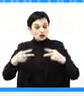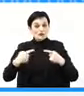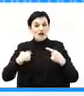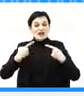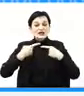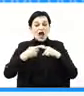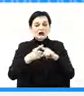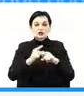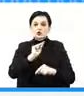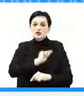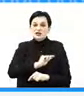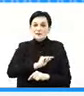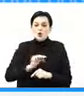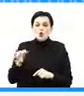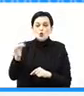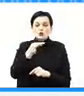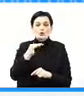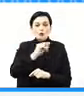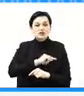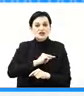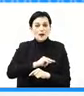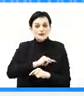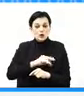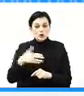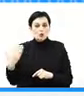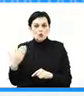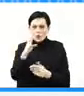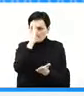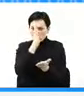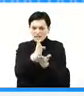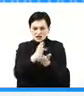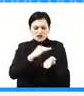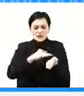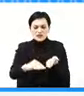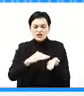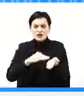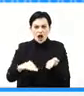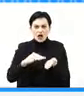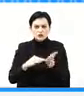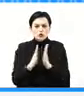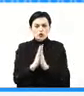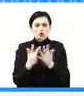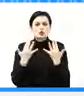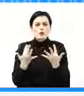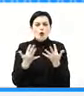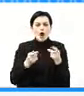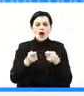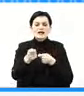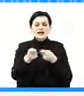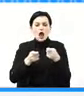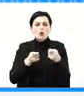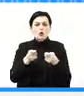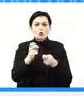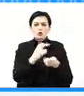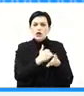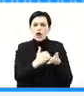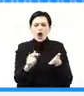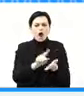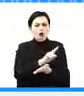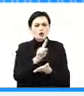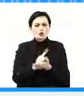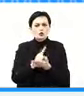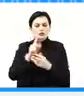არქიტექტურის სამსახურების მხრიდან, პირდაპირ გაწერილი არის მოთხოვნებში რეგულაციების დონეზე, რომ